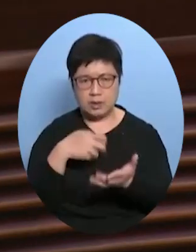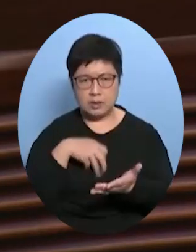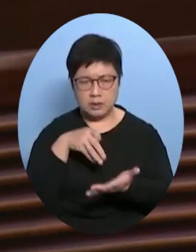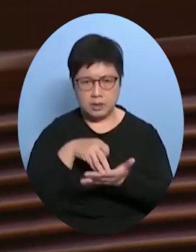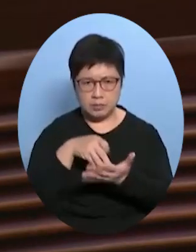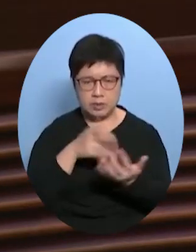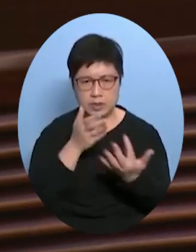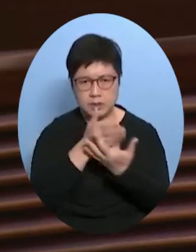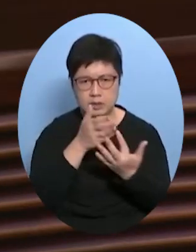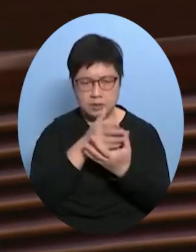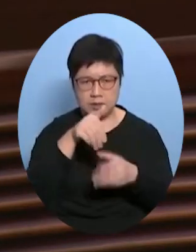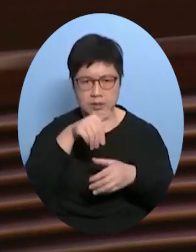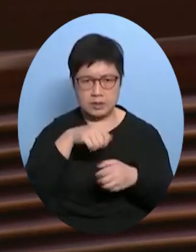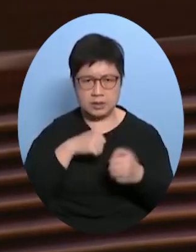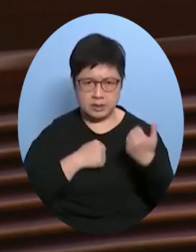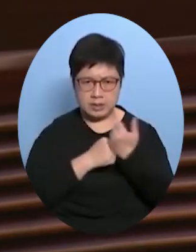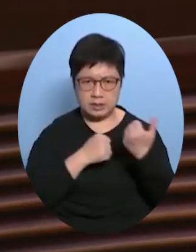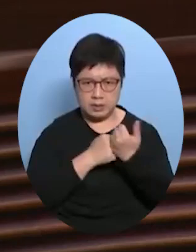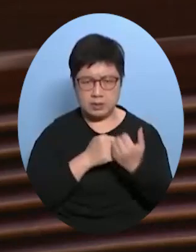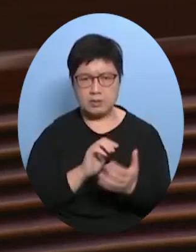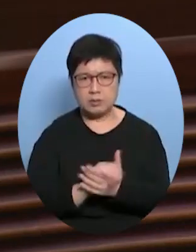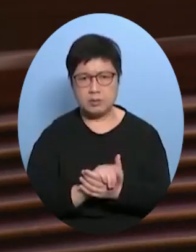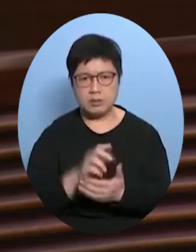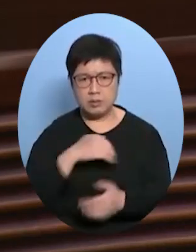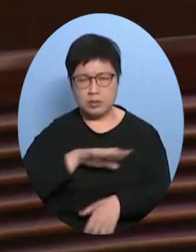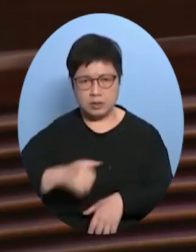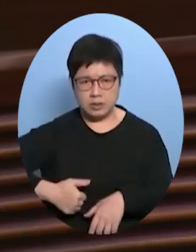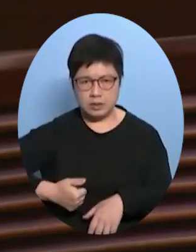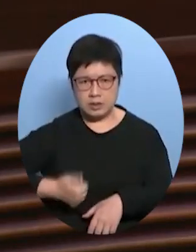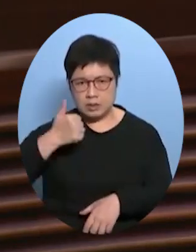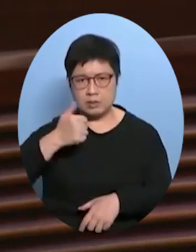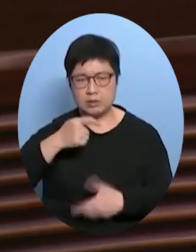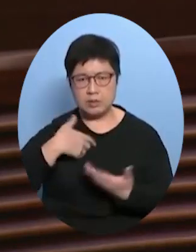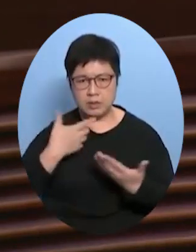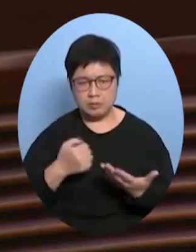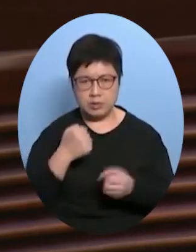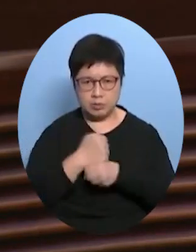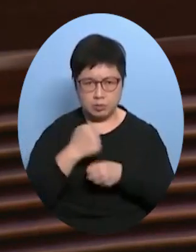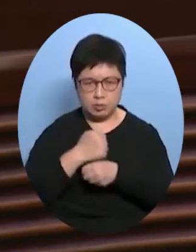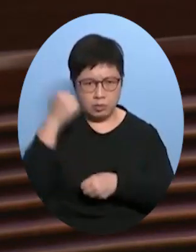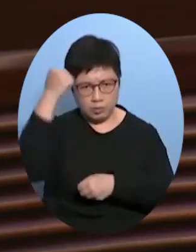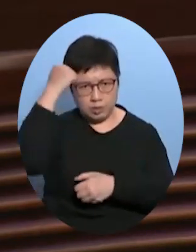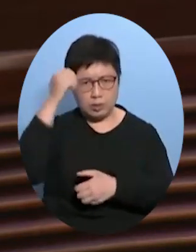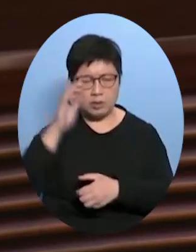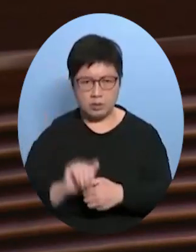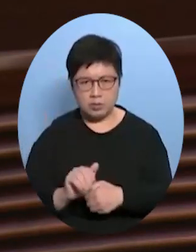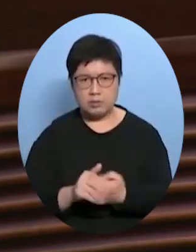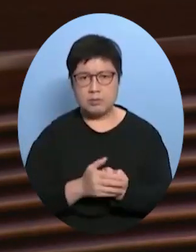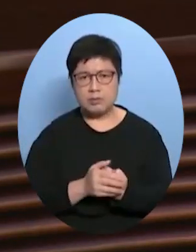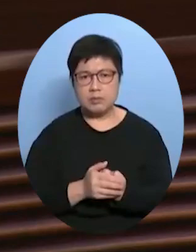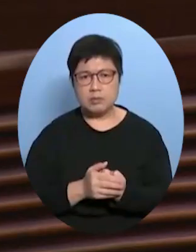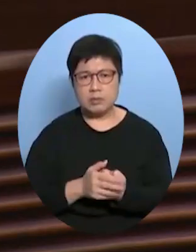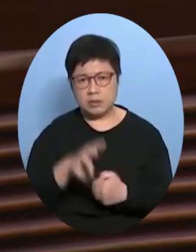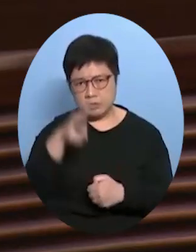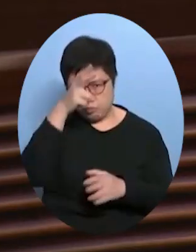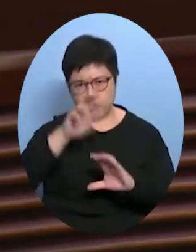持，我們才有機會才能夠成功完成這次這麼艱巨的工作。政府整